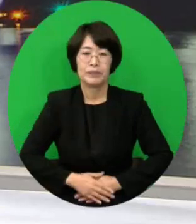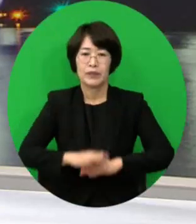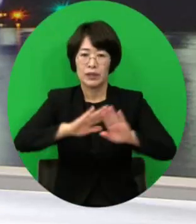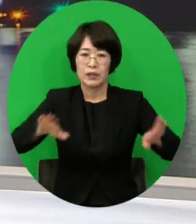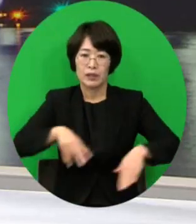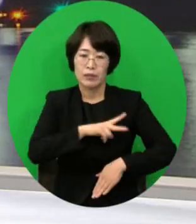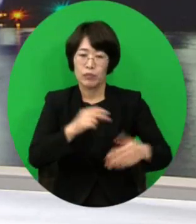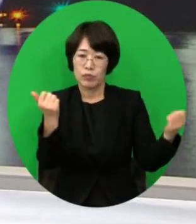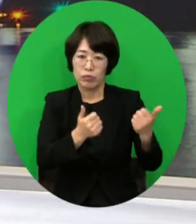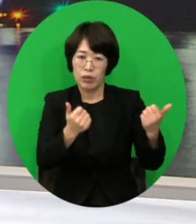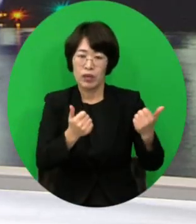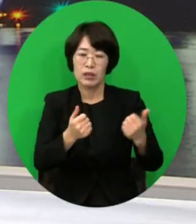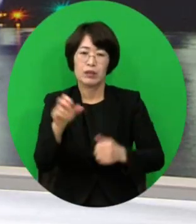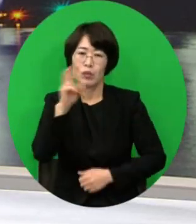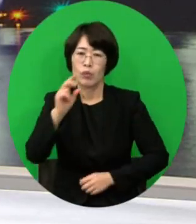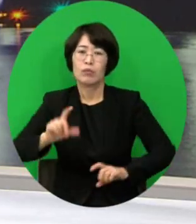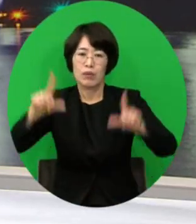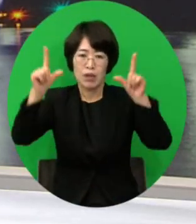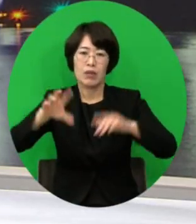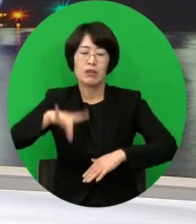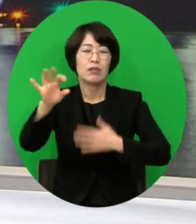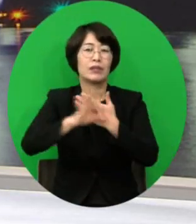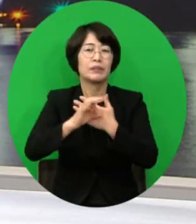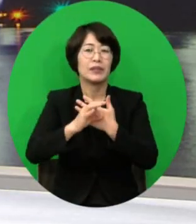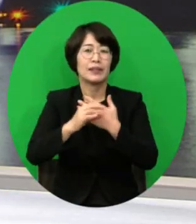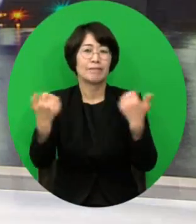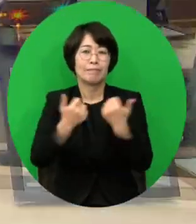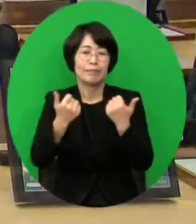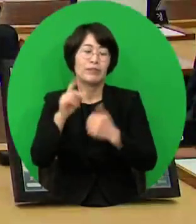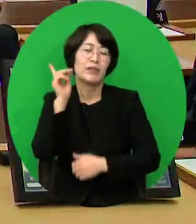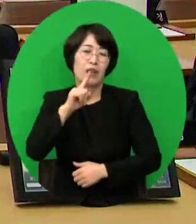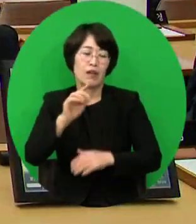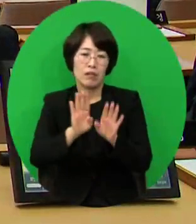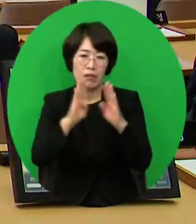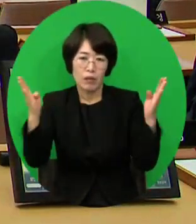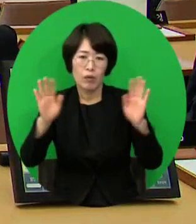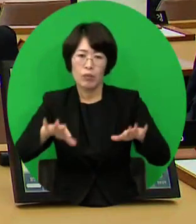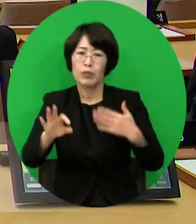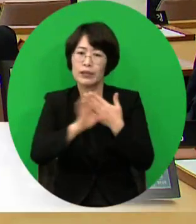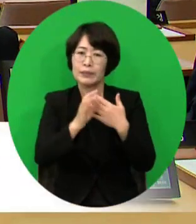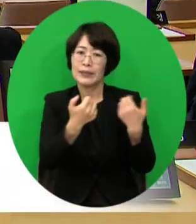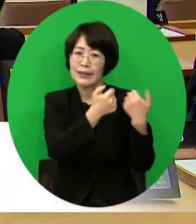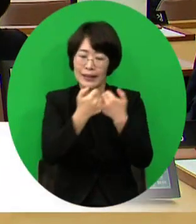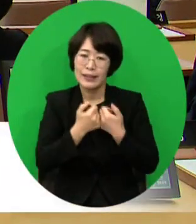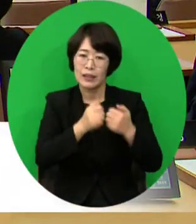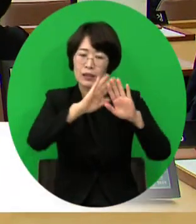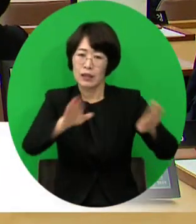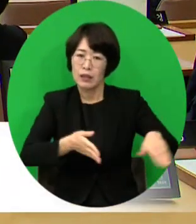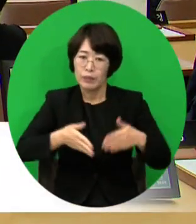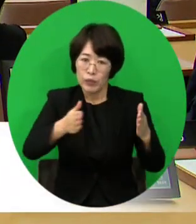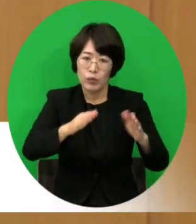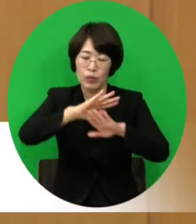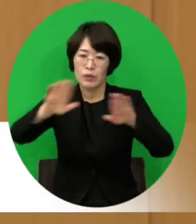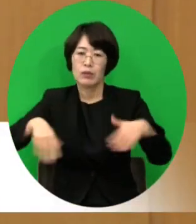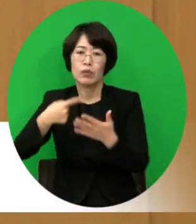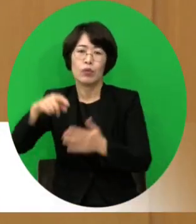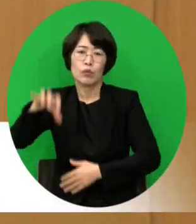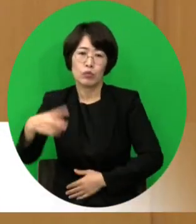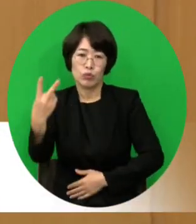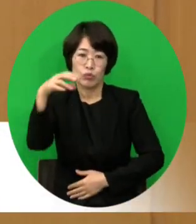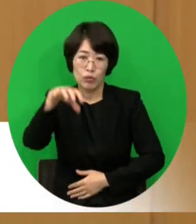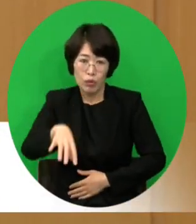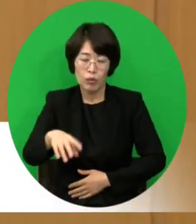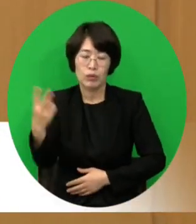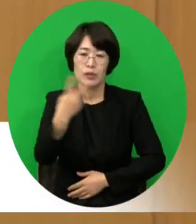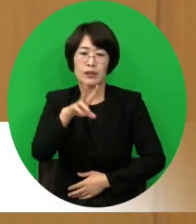전라남도 의회는 갑진년 첫 임시회를 내일 개회합니다 이번 임시회에서는 전라남도와 전남 교육청으로부터